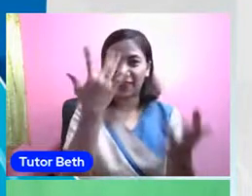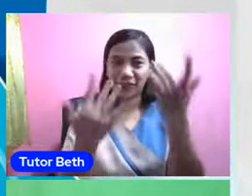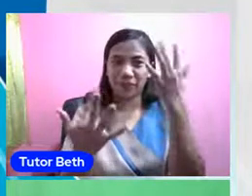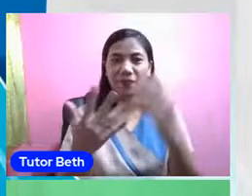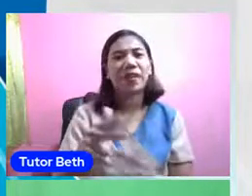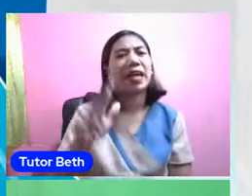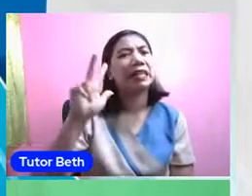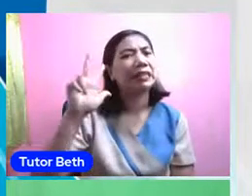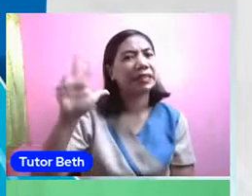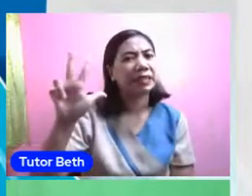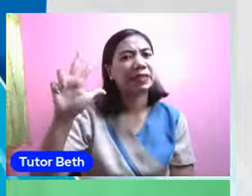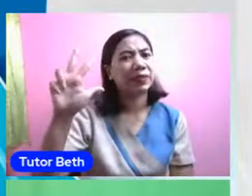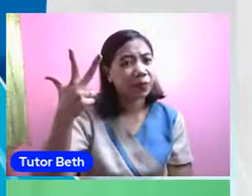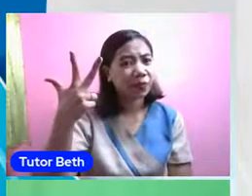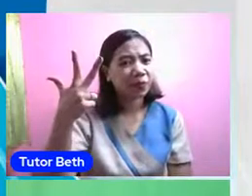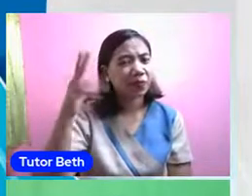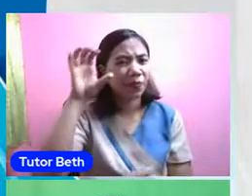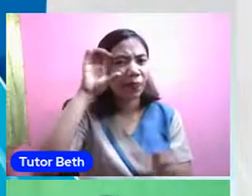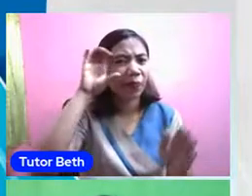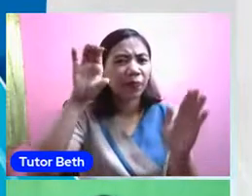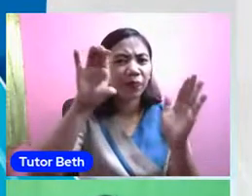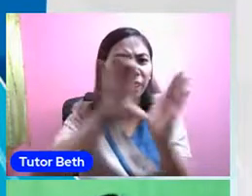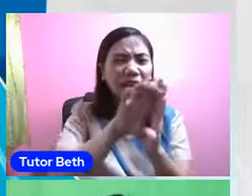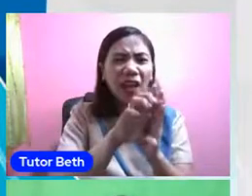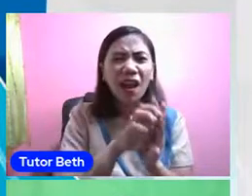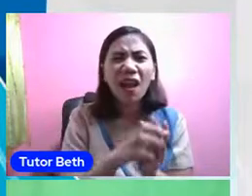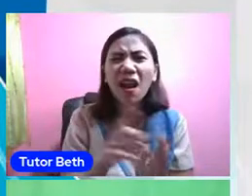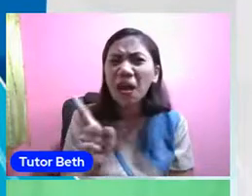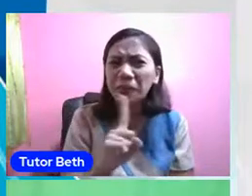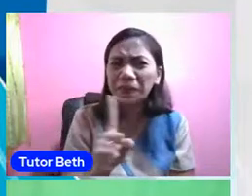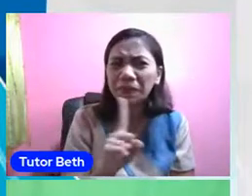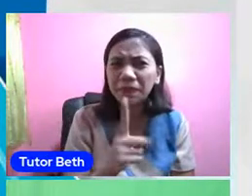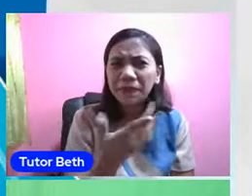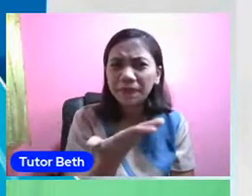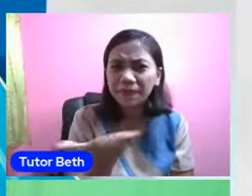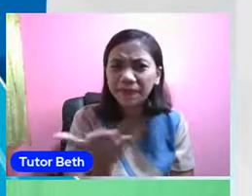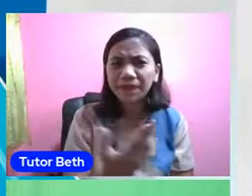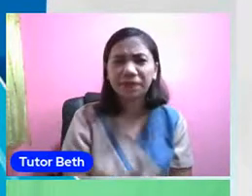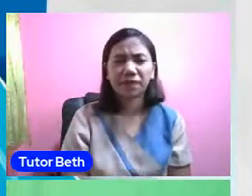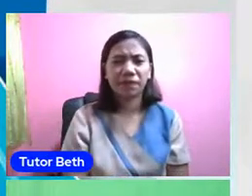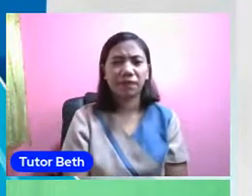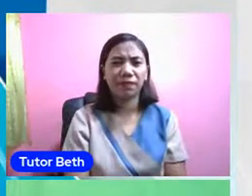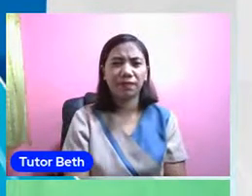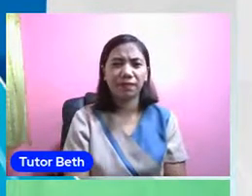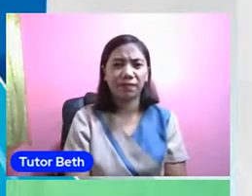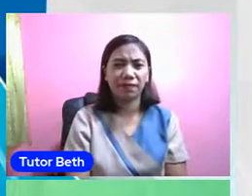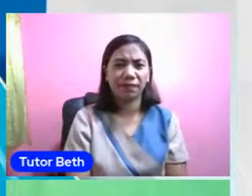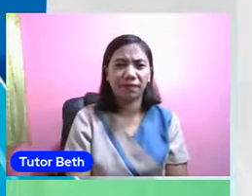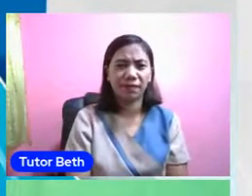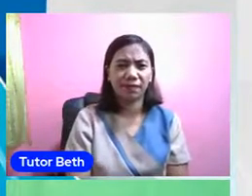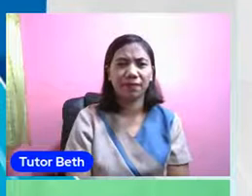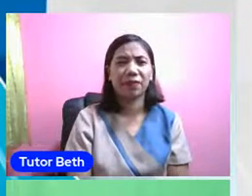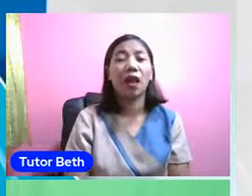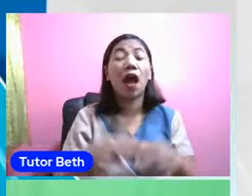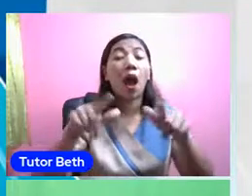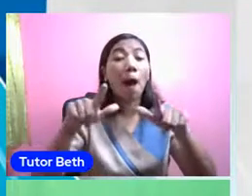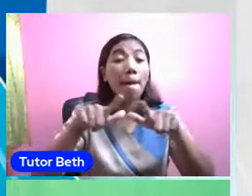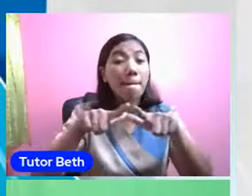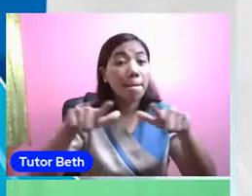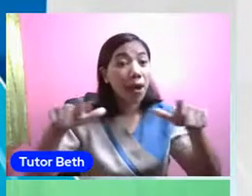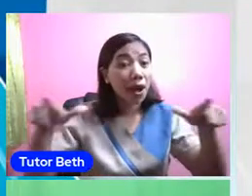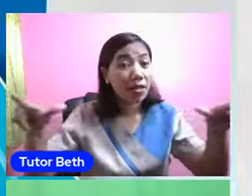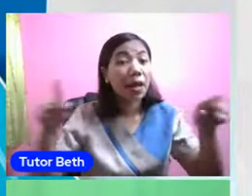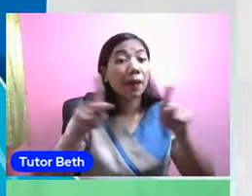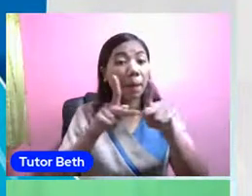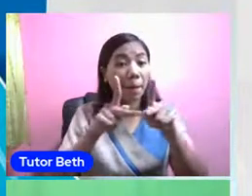pangatlo kaya? Nakikita nyo ba yung pangatlong larawan natin? Ano kaya? May patag siya? Parang buke rin